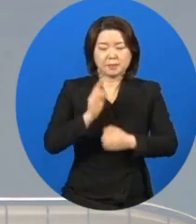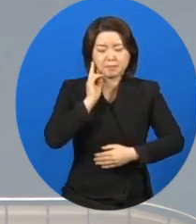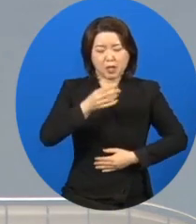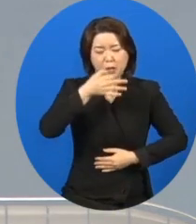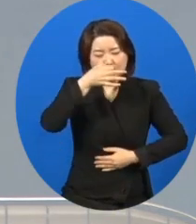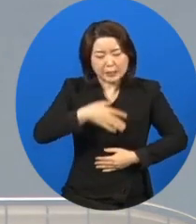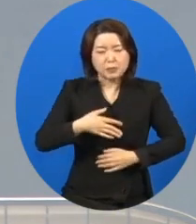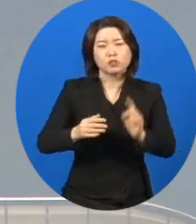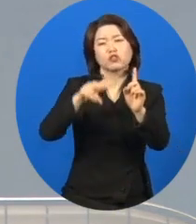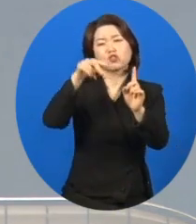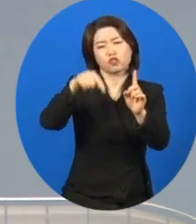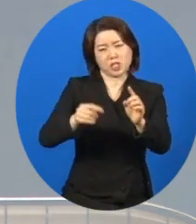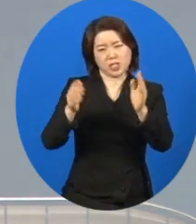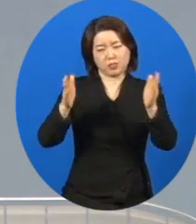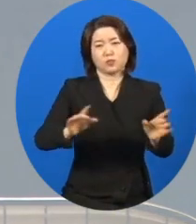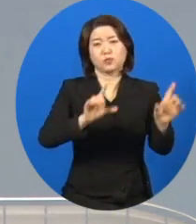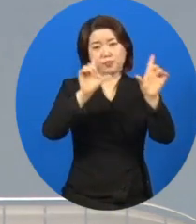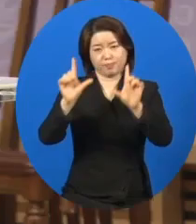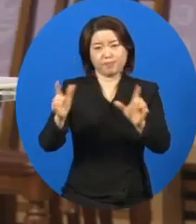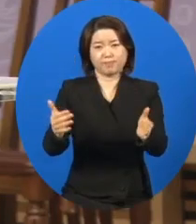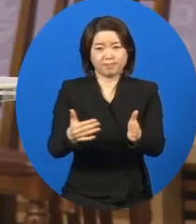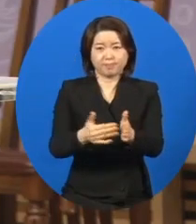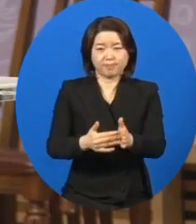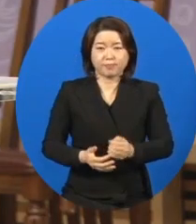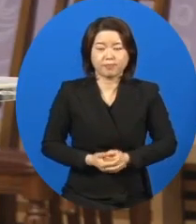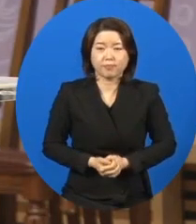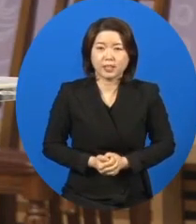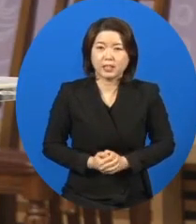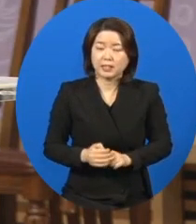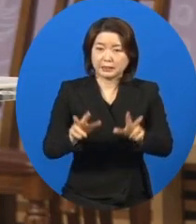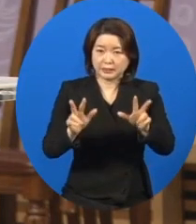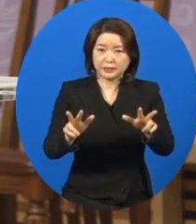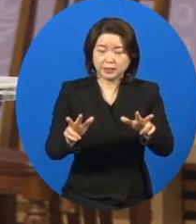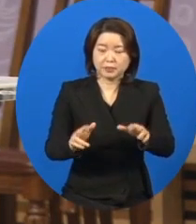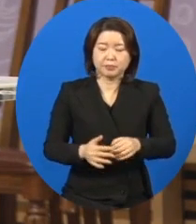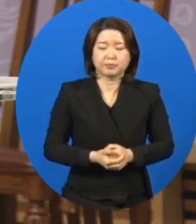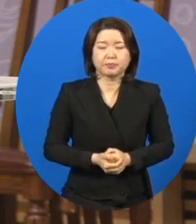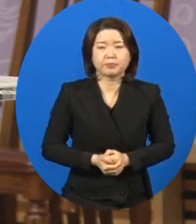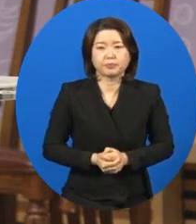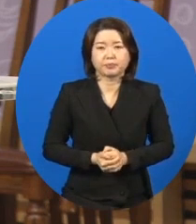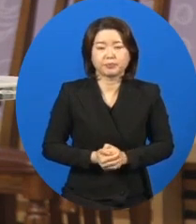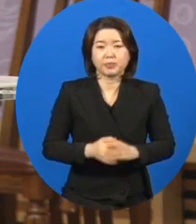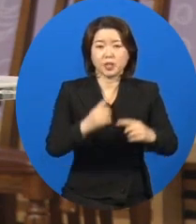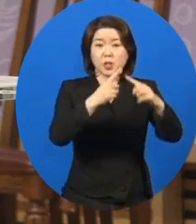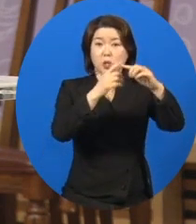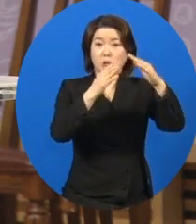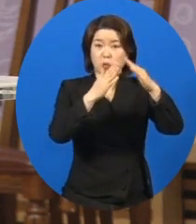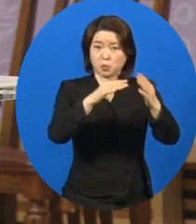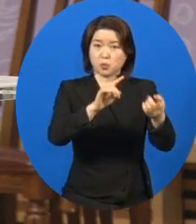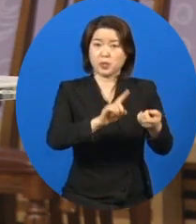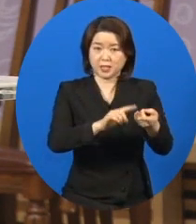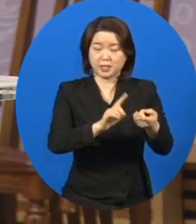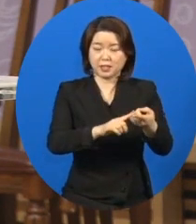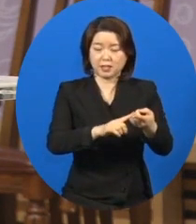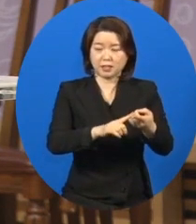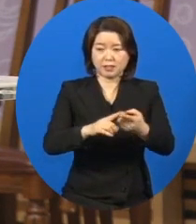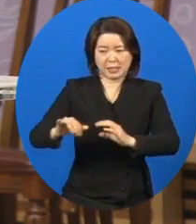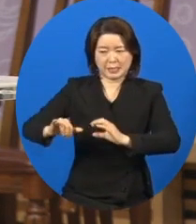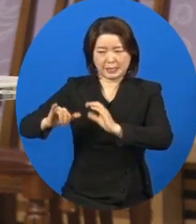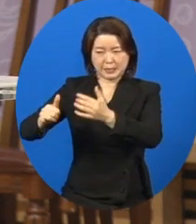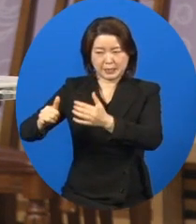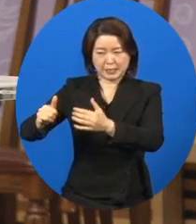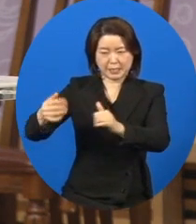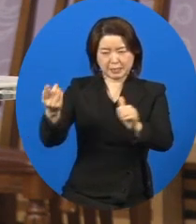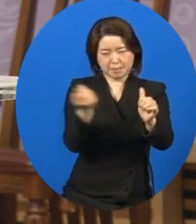주간을 보냈습니다. 지금 현재 교회에 대한 세상의